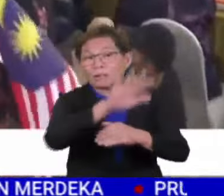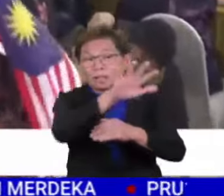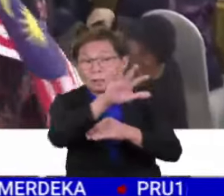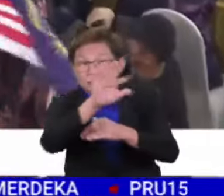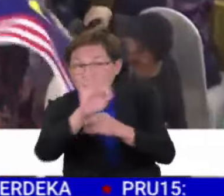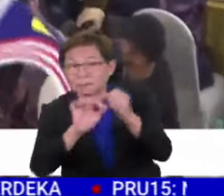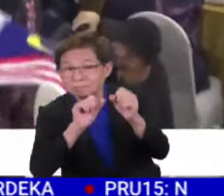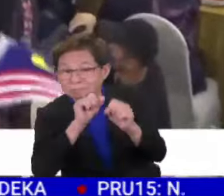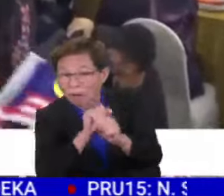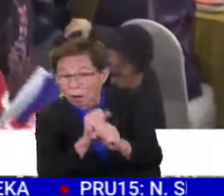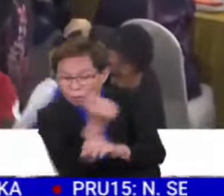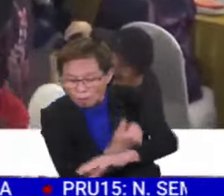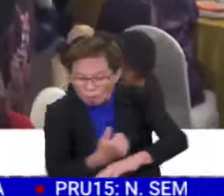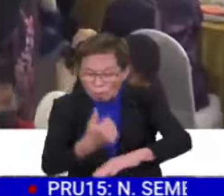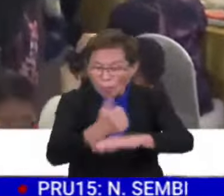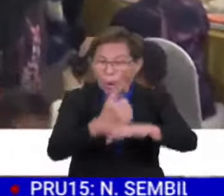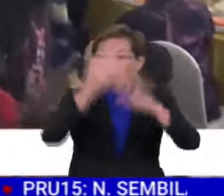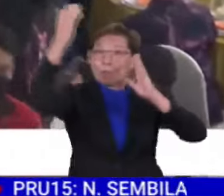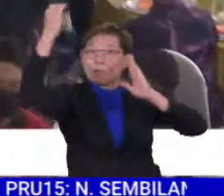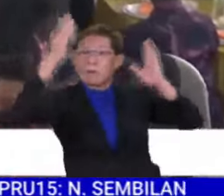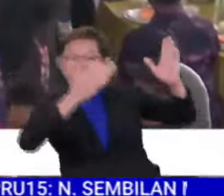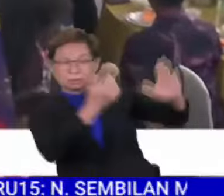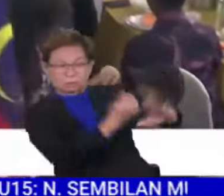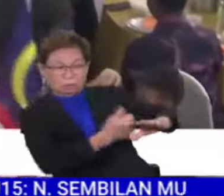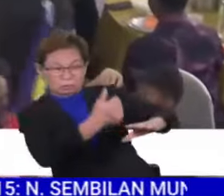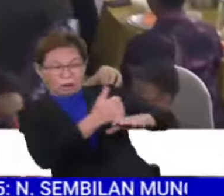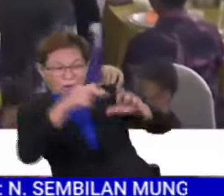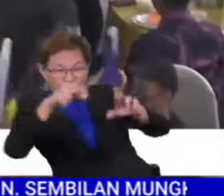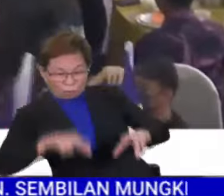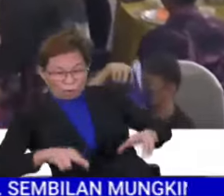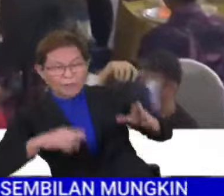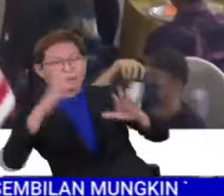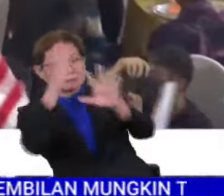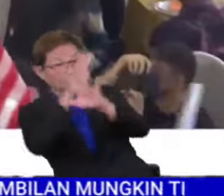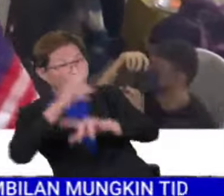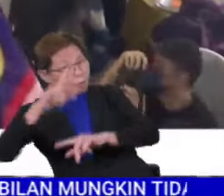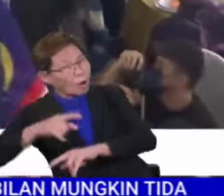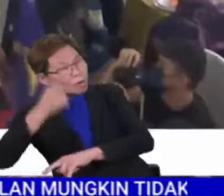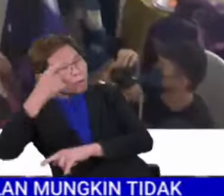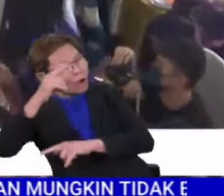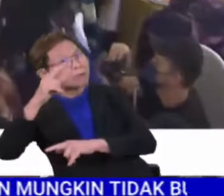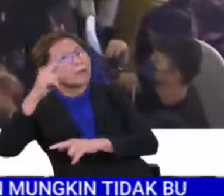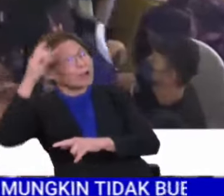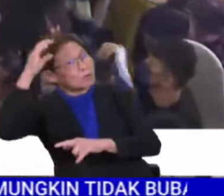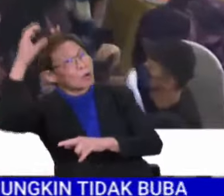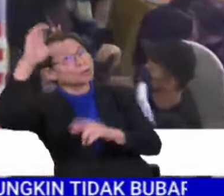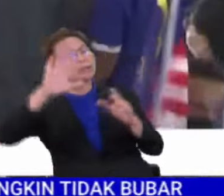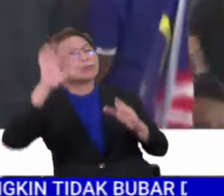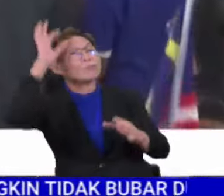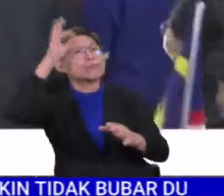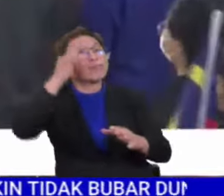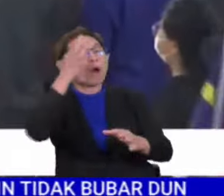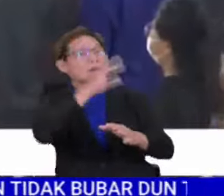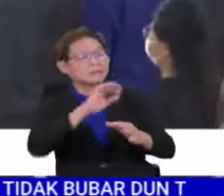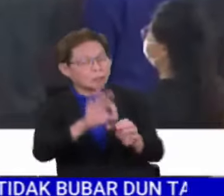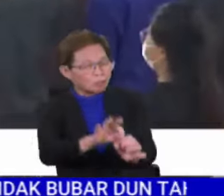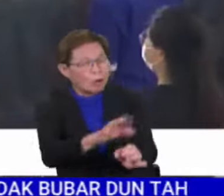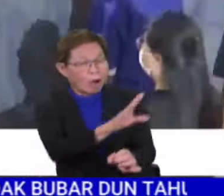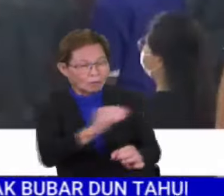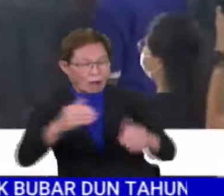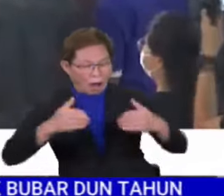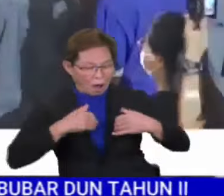59 tahun penubuhan Malaysia, rakyat negara ini perlu memahami konsep persekutuan dan mempunyai